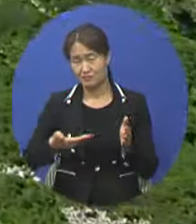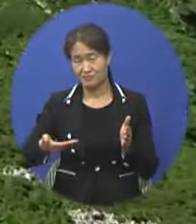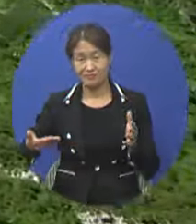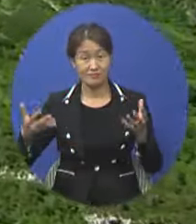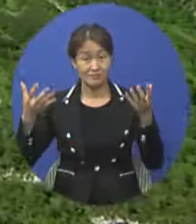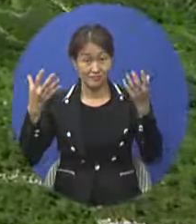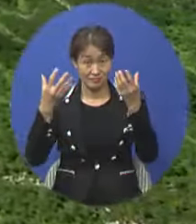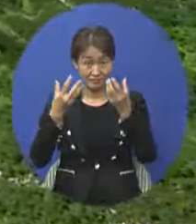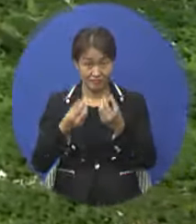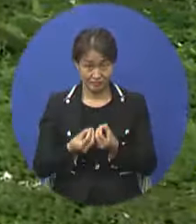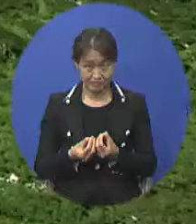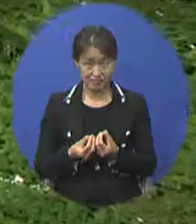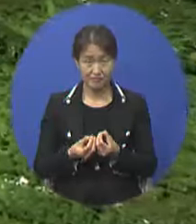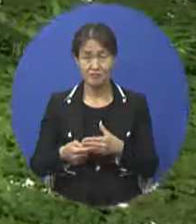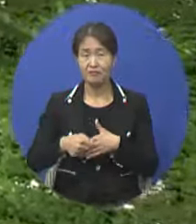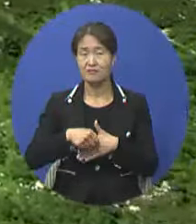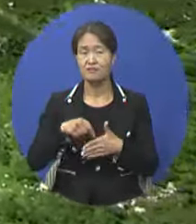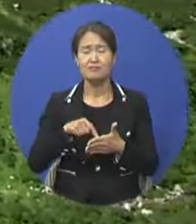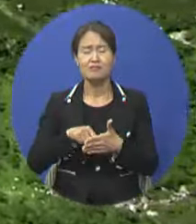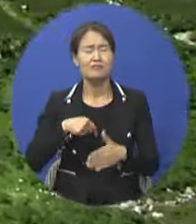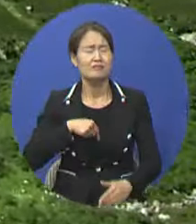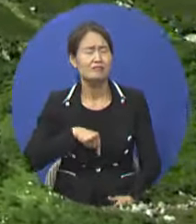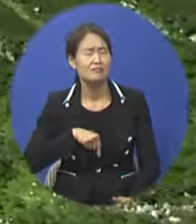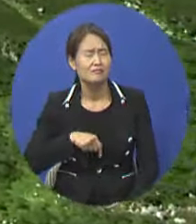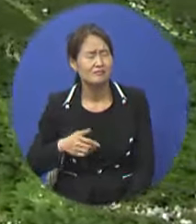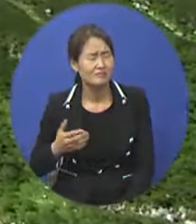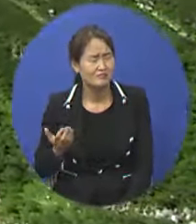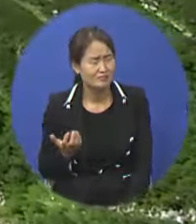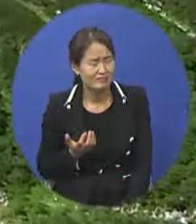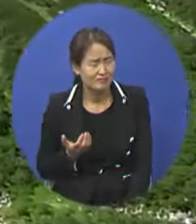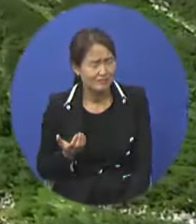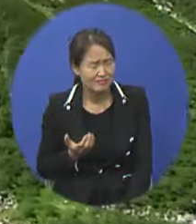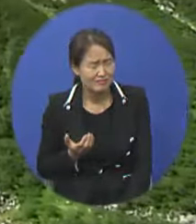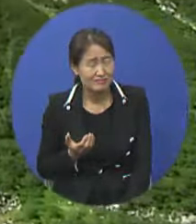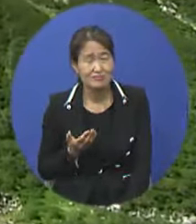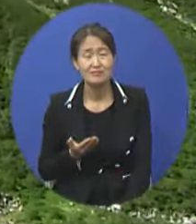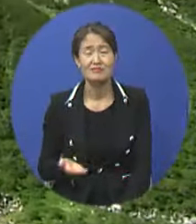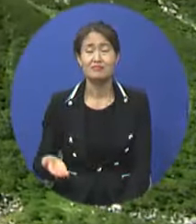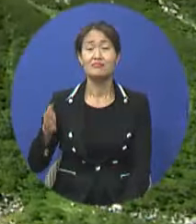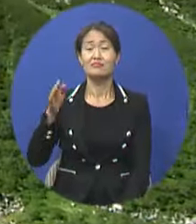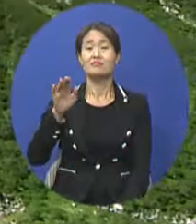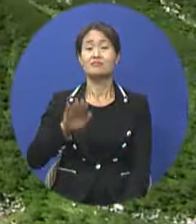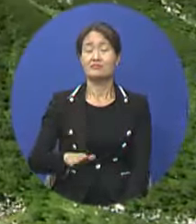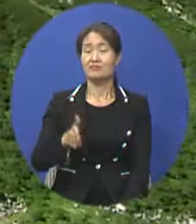흘러간 사연 가슴 아파도